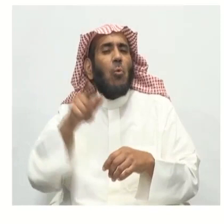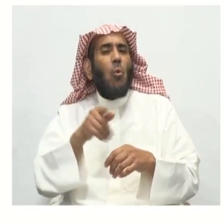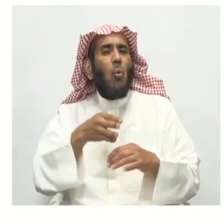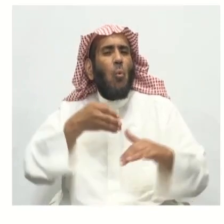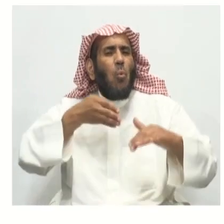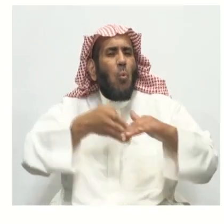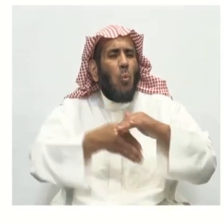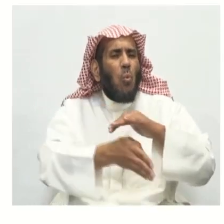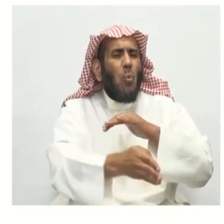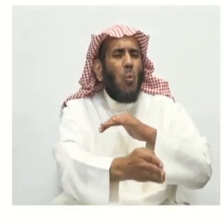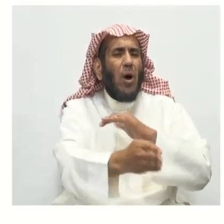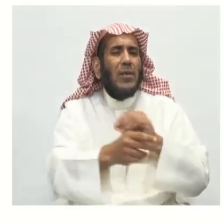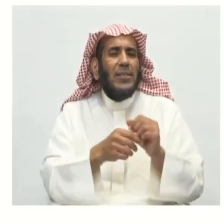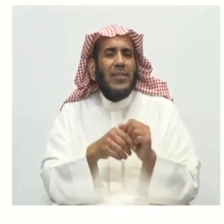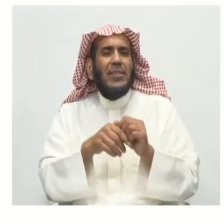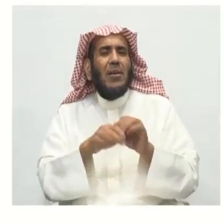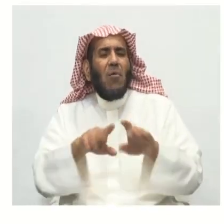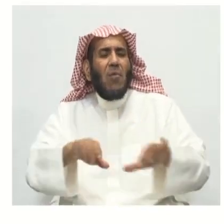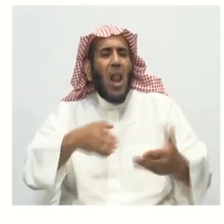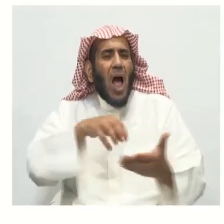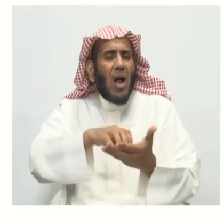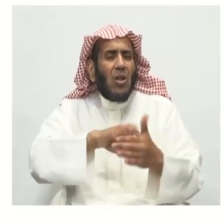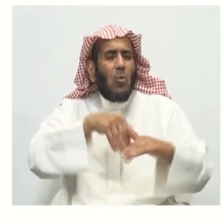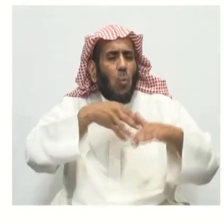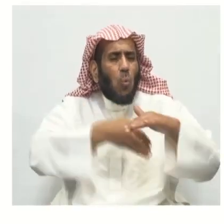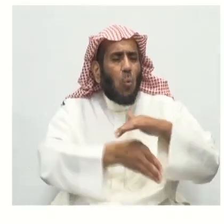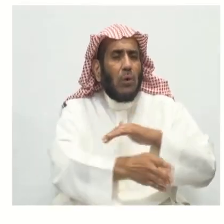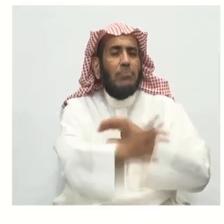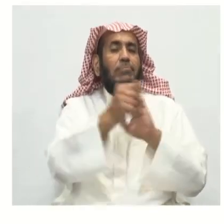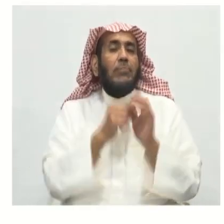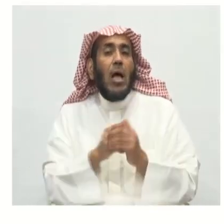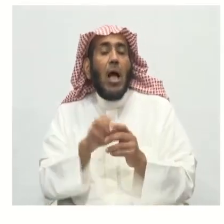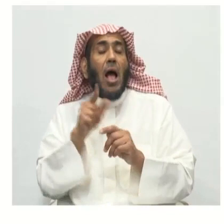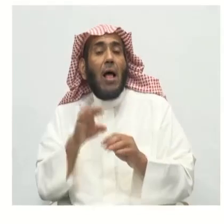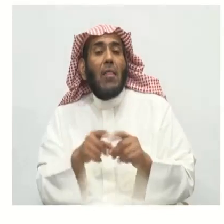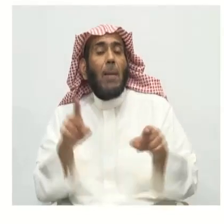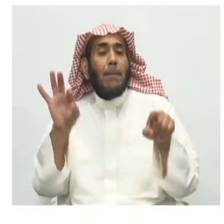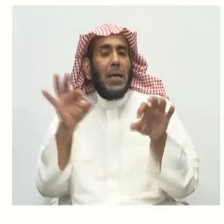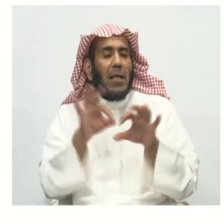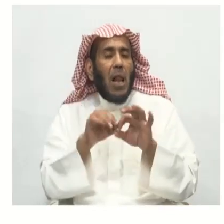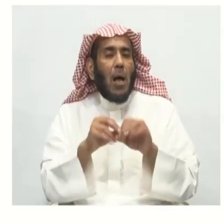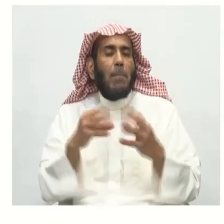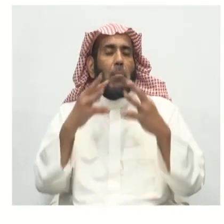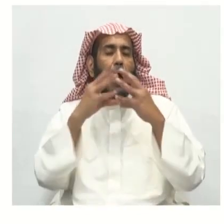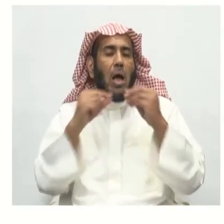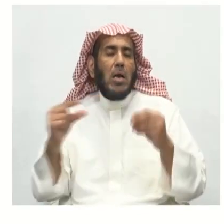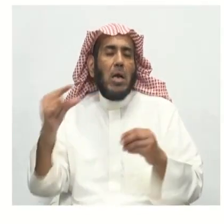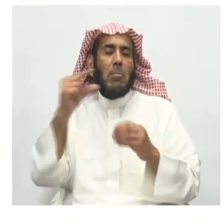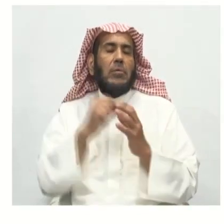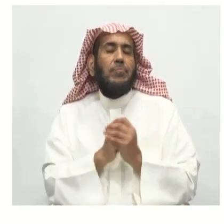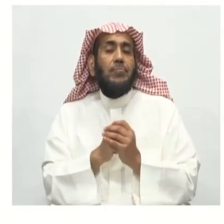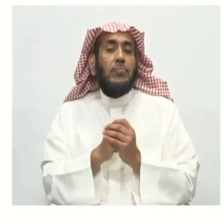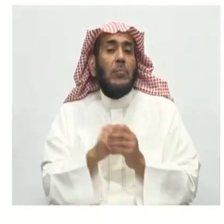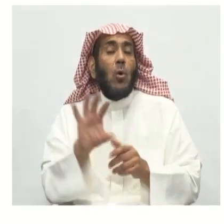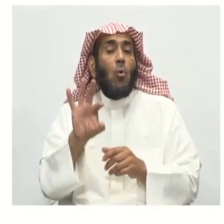النفق في الارض هذا ما يتعلق بمعاني الكلمات